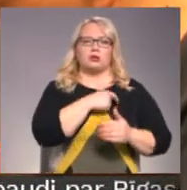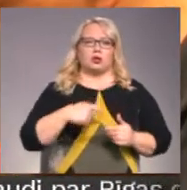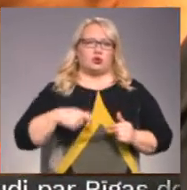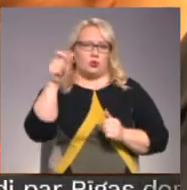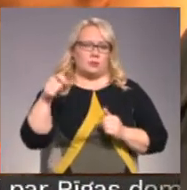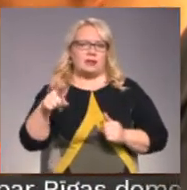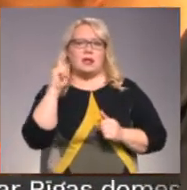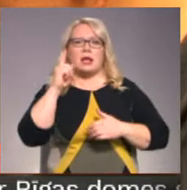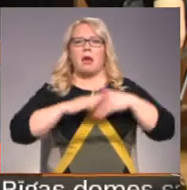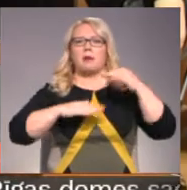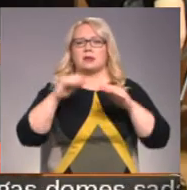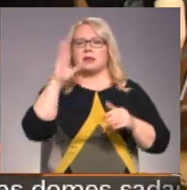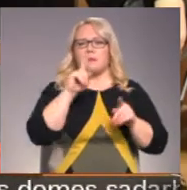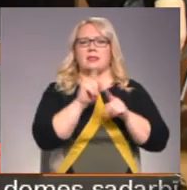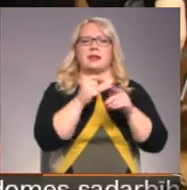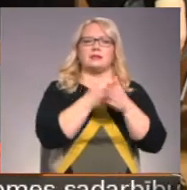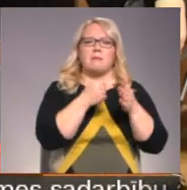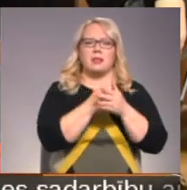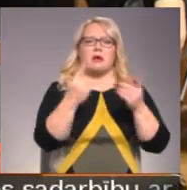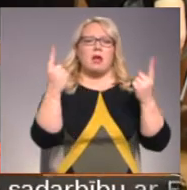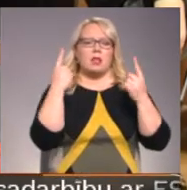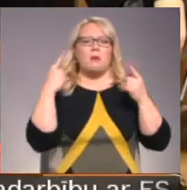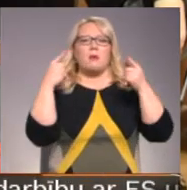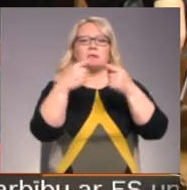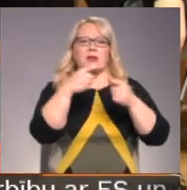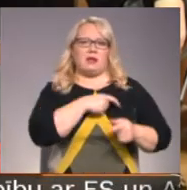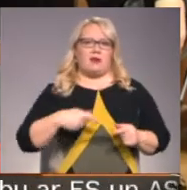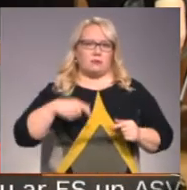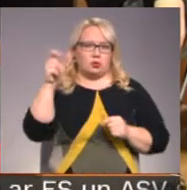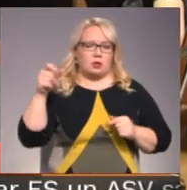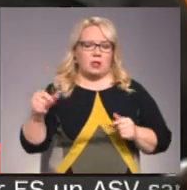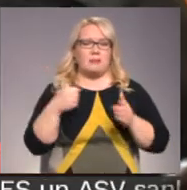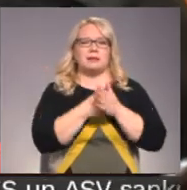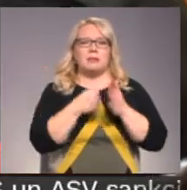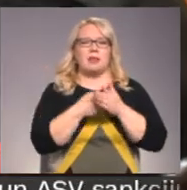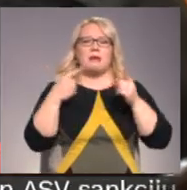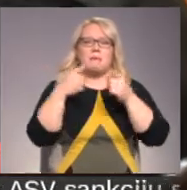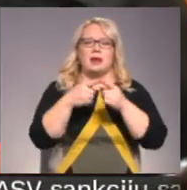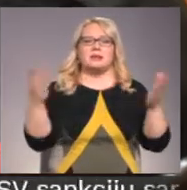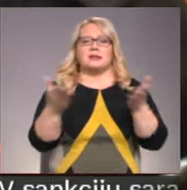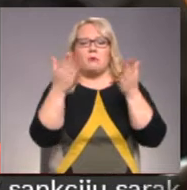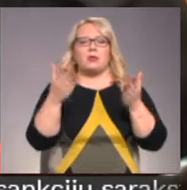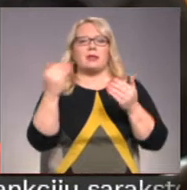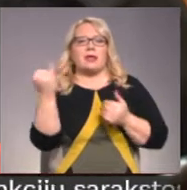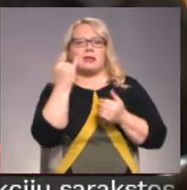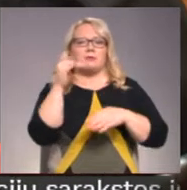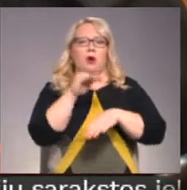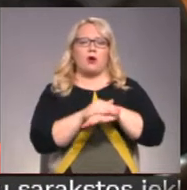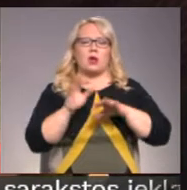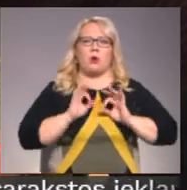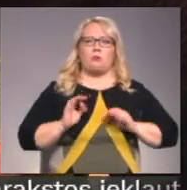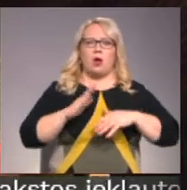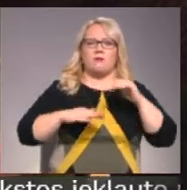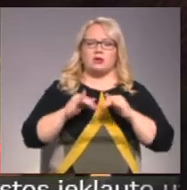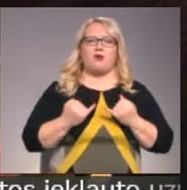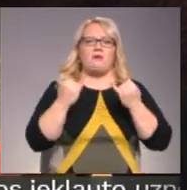tikai prakses iespējas, bet arī stipendijas talantīgiem un perspektīviem studentiem. Stipendijas mērķis ir stimulēt interesi par konkrēto profesiju, dodot iespēju vairāk